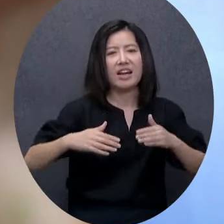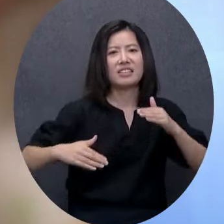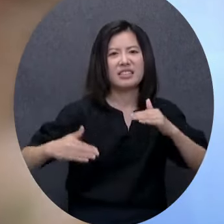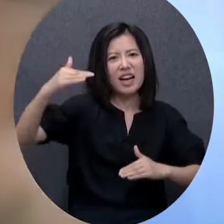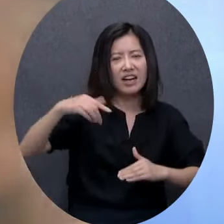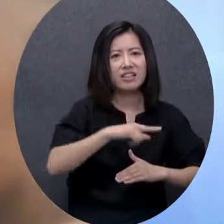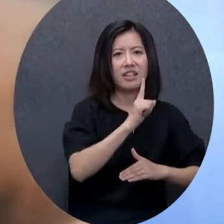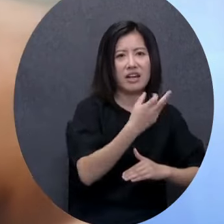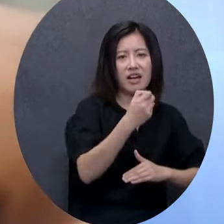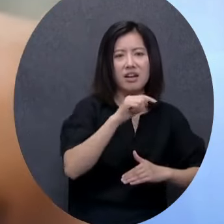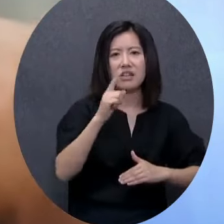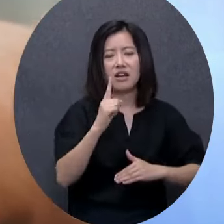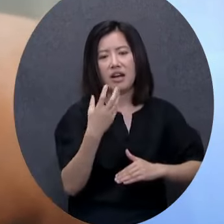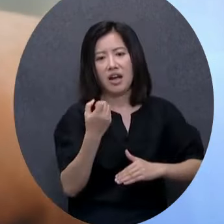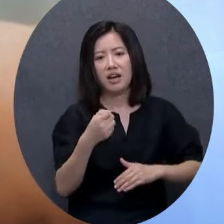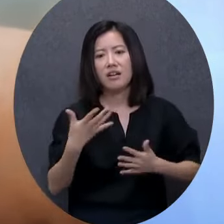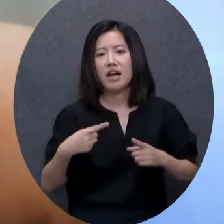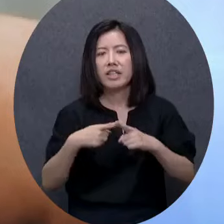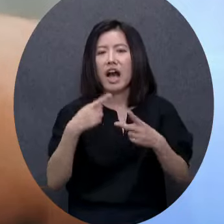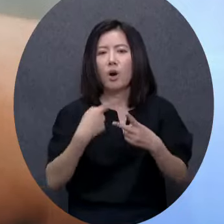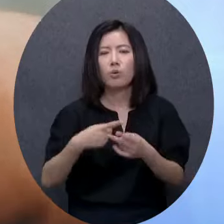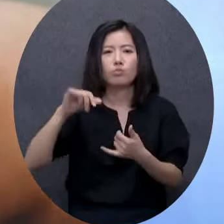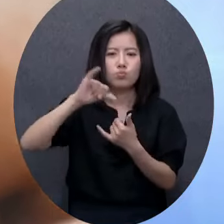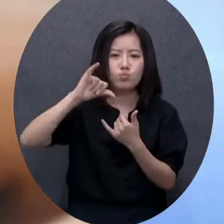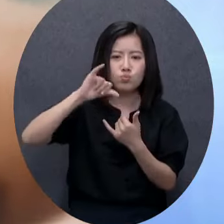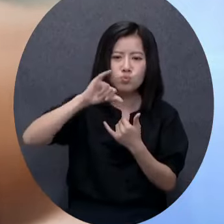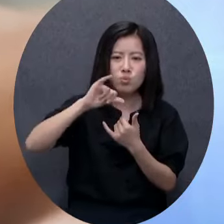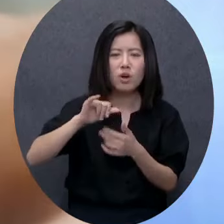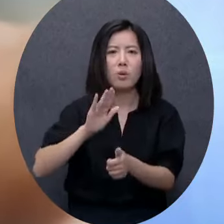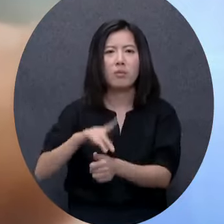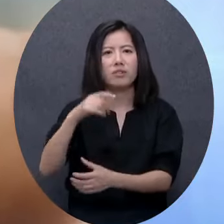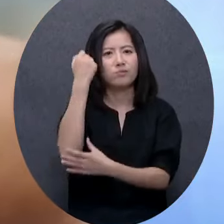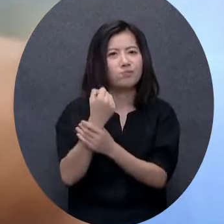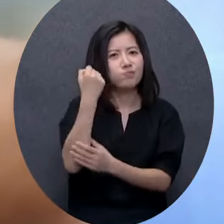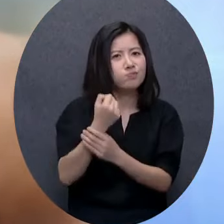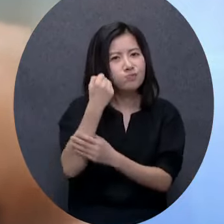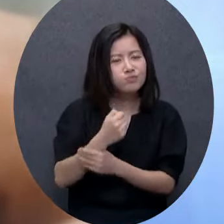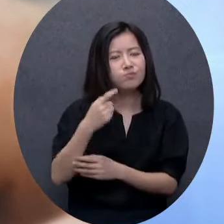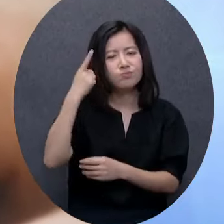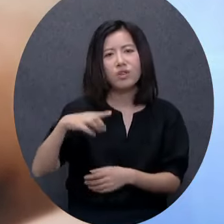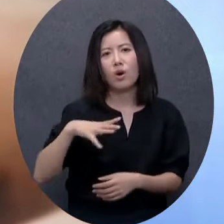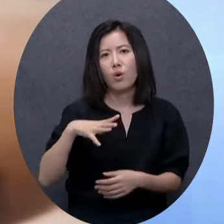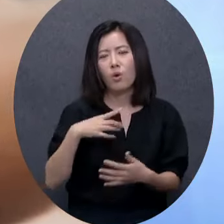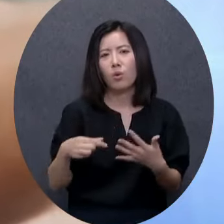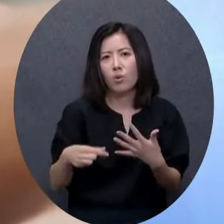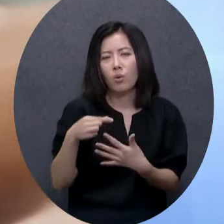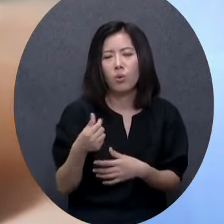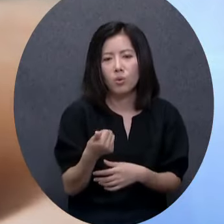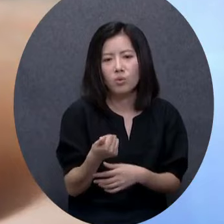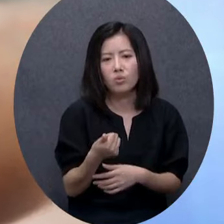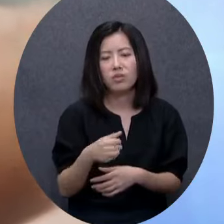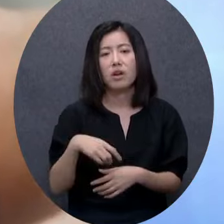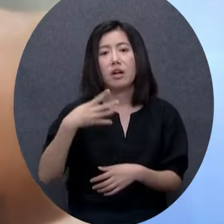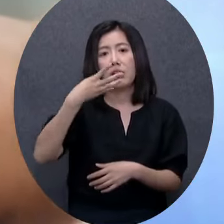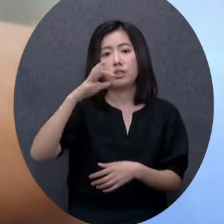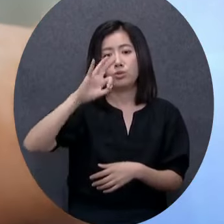130-150克低，團隊正是以人工哺育並協助他們排便，希望他們的情況盡快穩定下來。來自